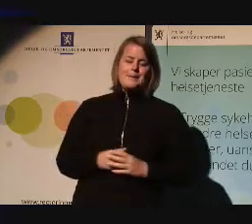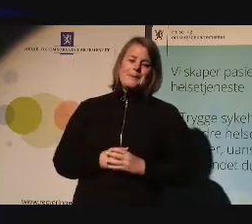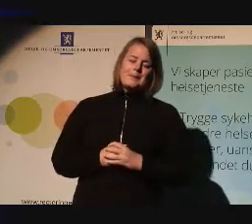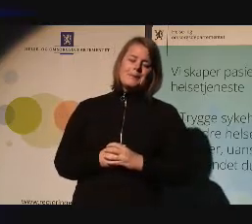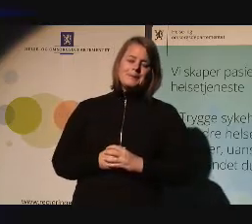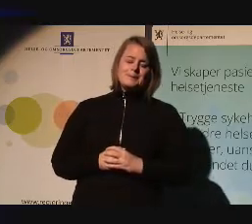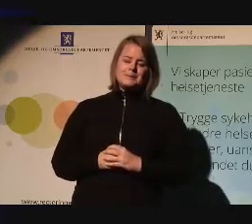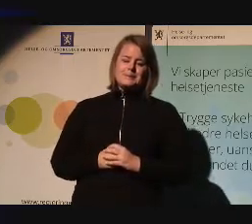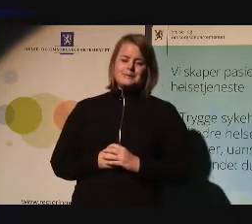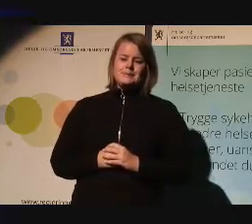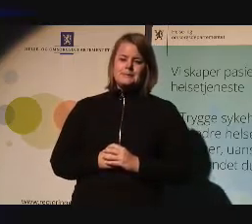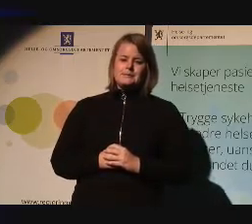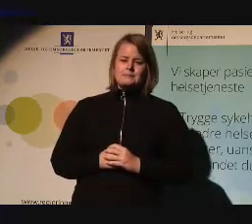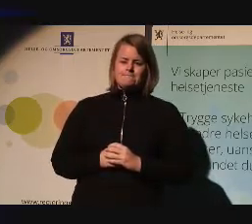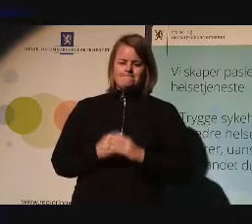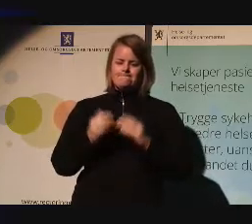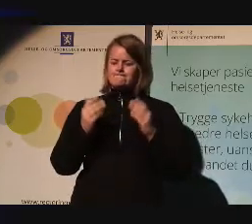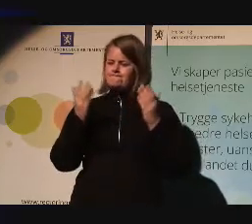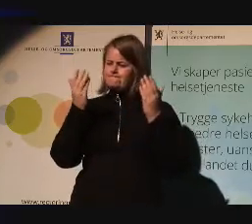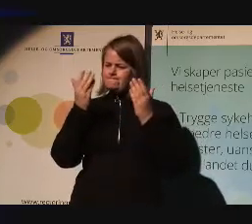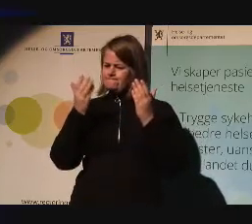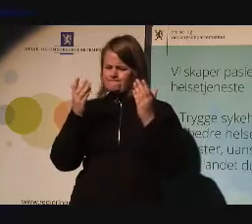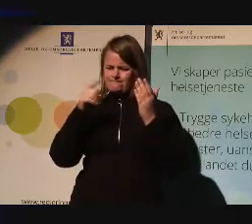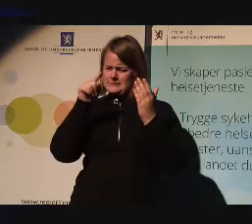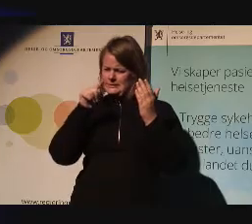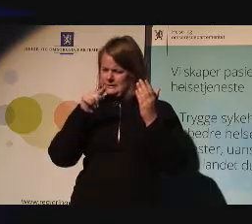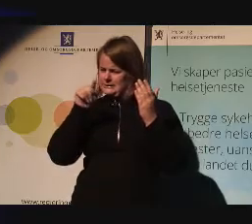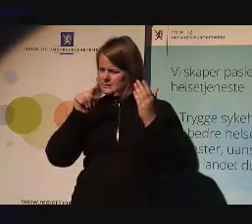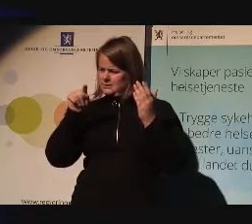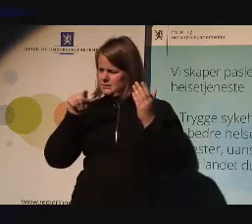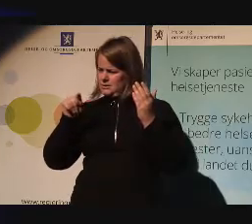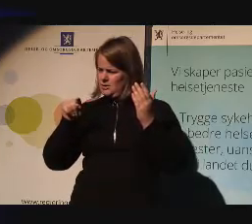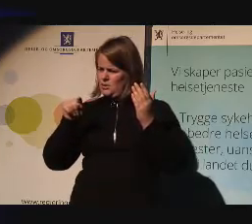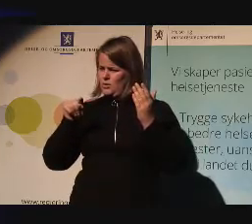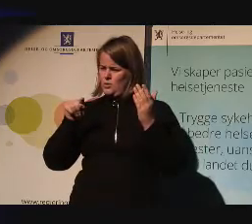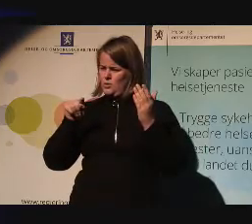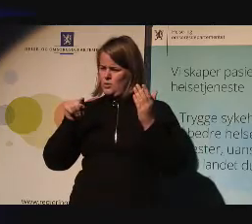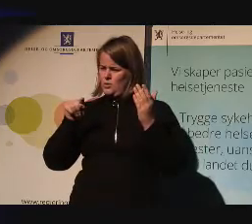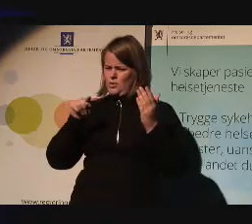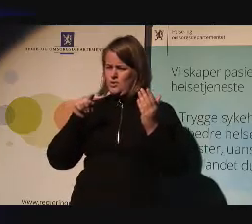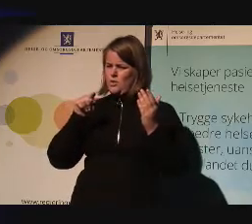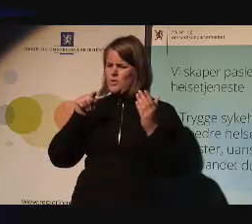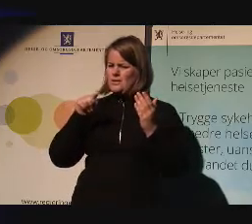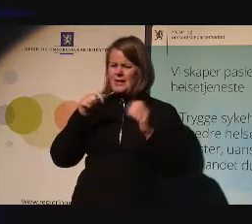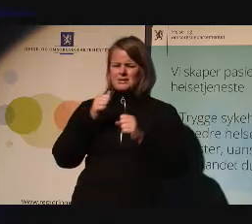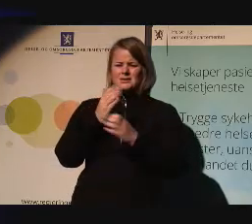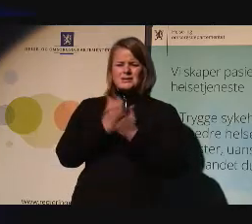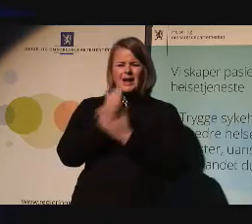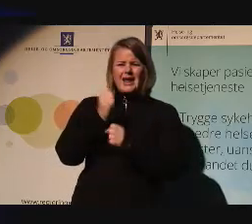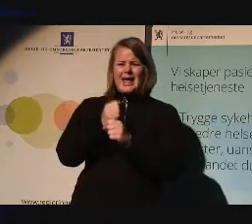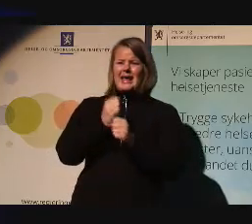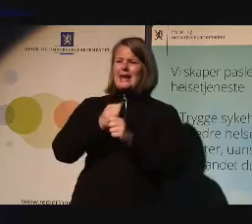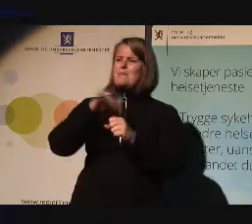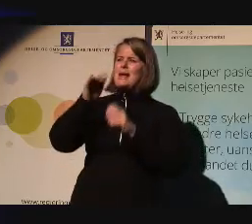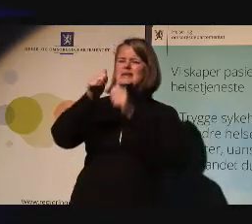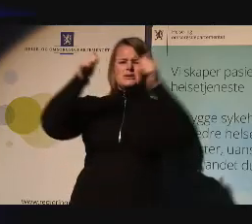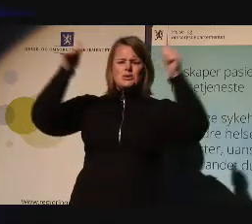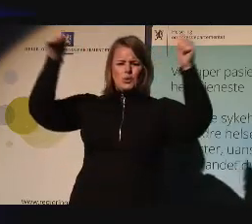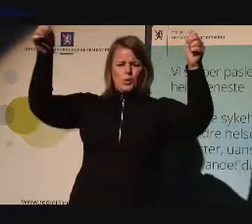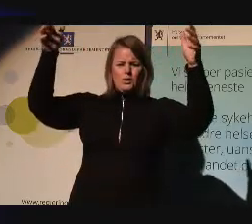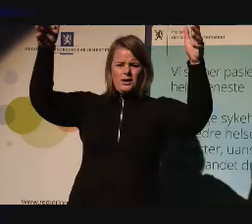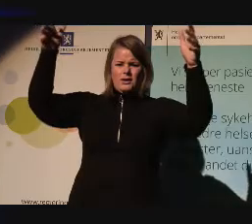Jeg så og mente at dette var en sak som var mye større enn seg selv. Og jeg tenkte at vi er